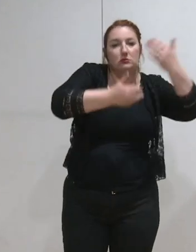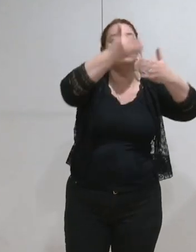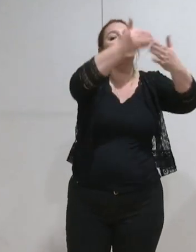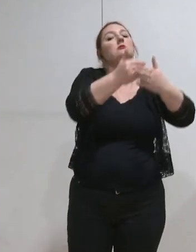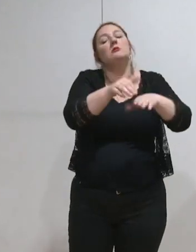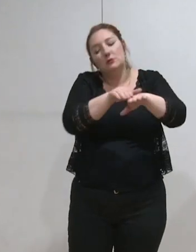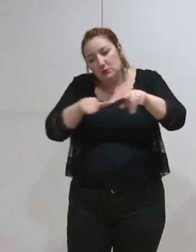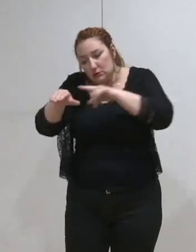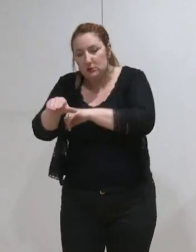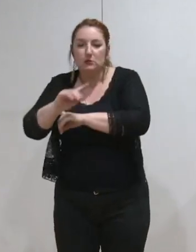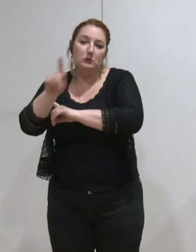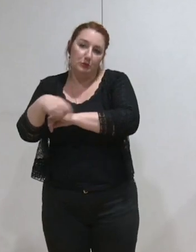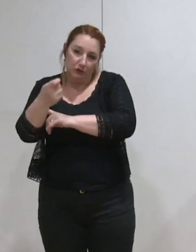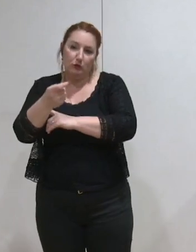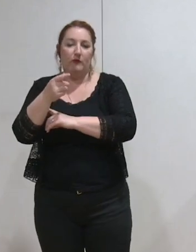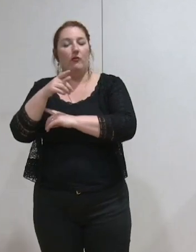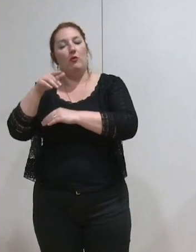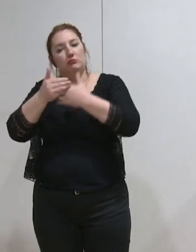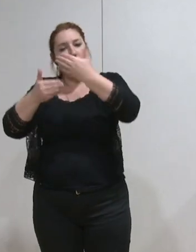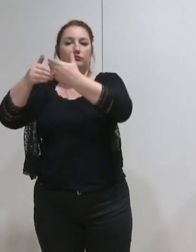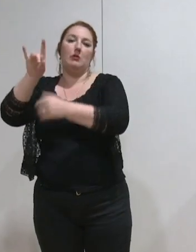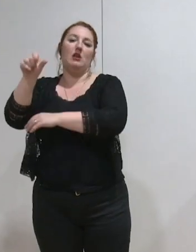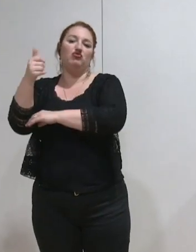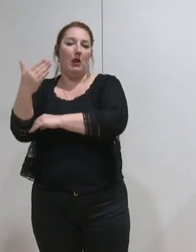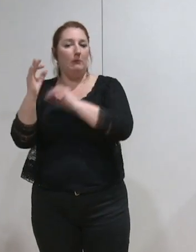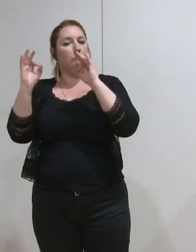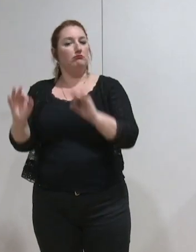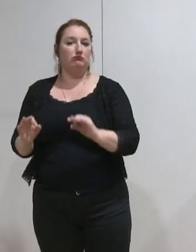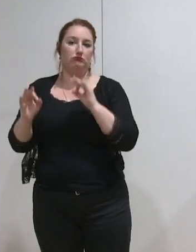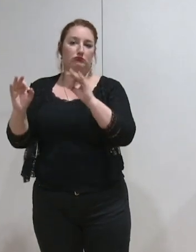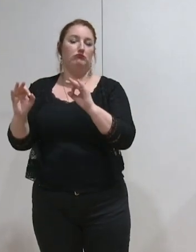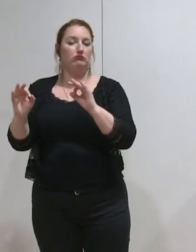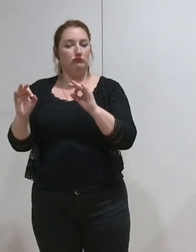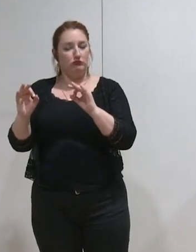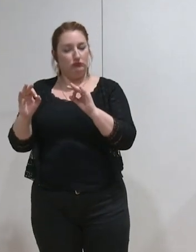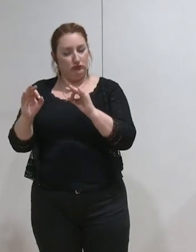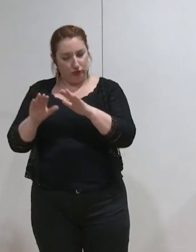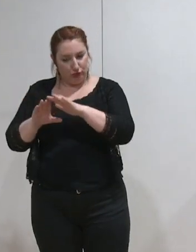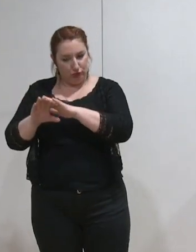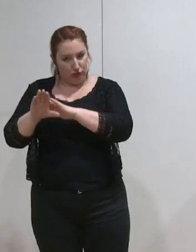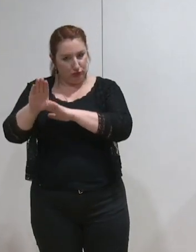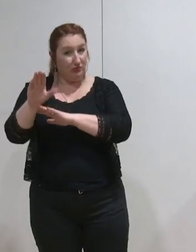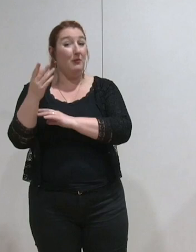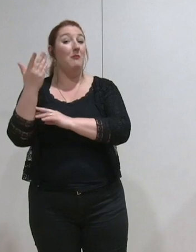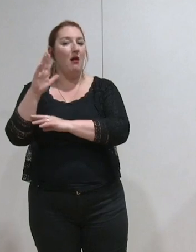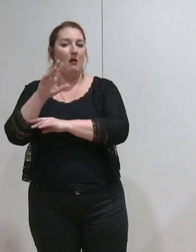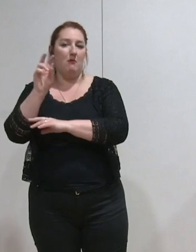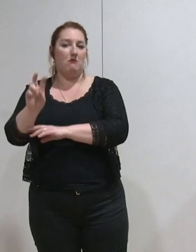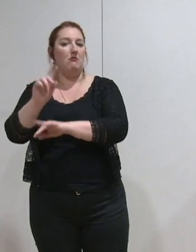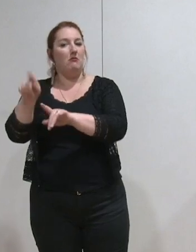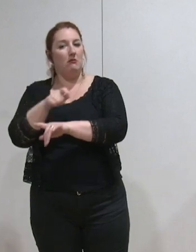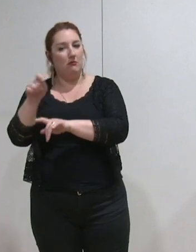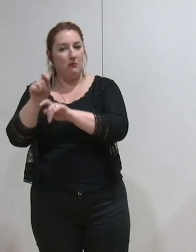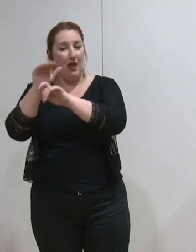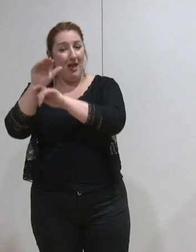nécessité d'avoir aujourd'hui une production de logement social et de logement tout court dans la ville qui soit vertueuse au plan environnemental mais au-delà de